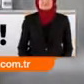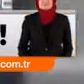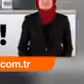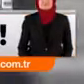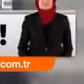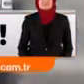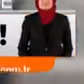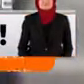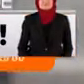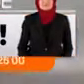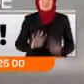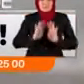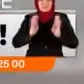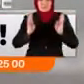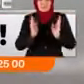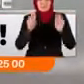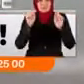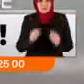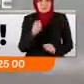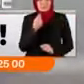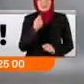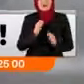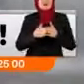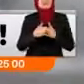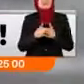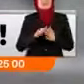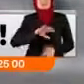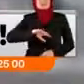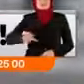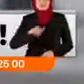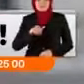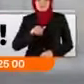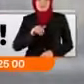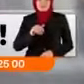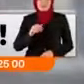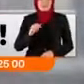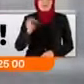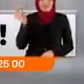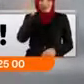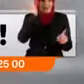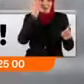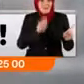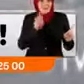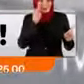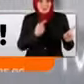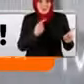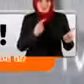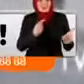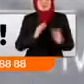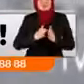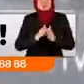bu etrafını sardılar cüzdanını çaldılar fark edilince de bırakıp kaçmak yerine cüzdana daha çok asıldılar